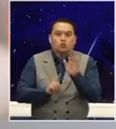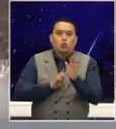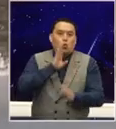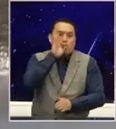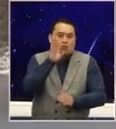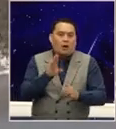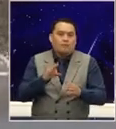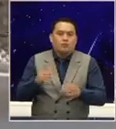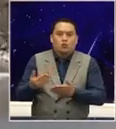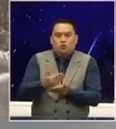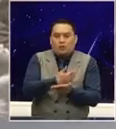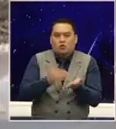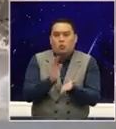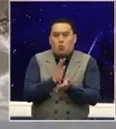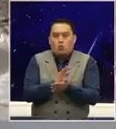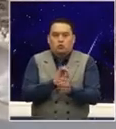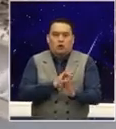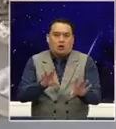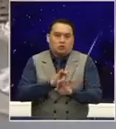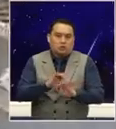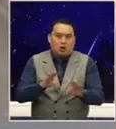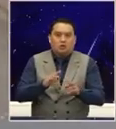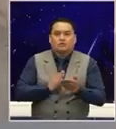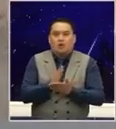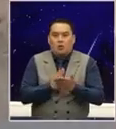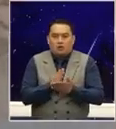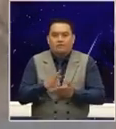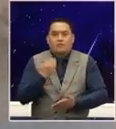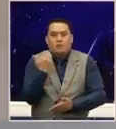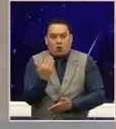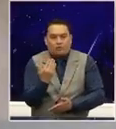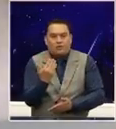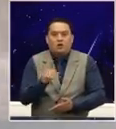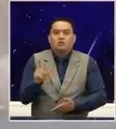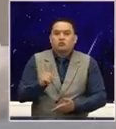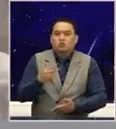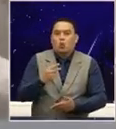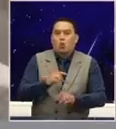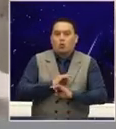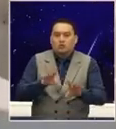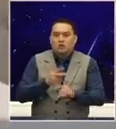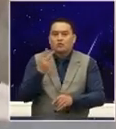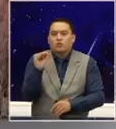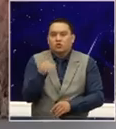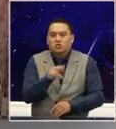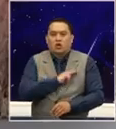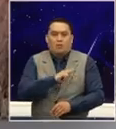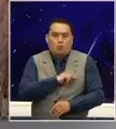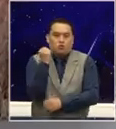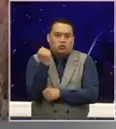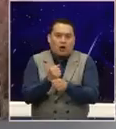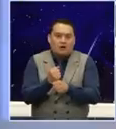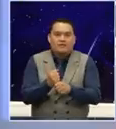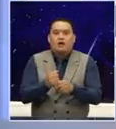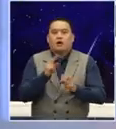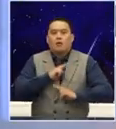мусор собираем. Все хорошо, рассказывает дорожный рабочий Вячеслав Миненко. Отметим, из 2500 рабочих в эти